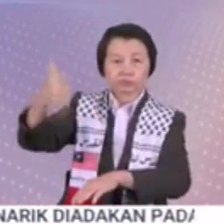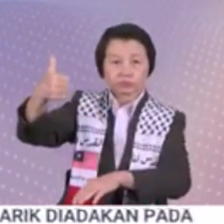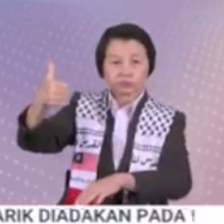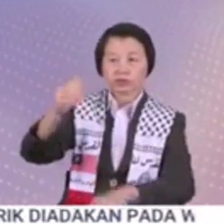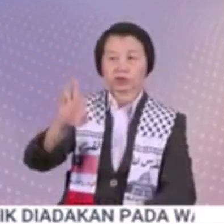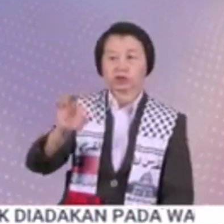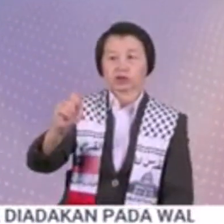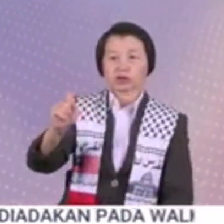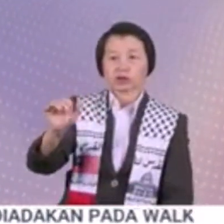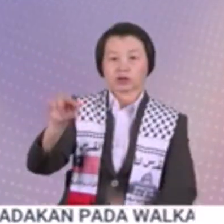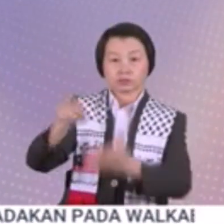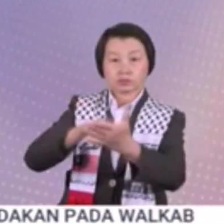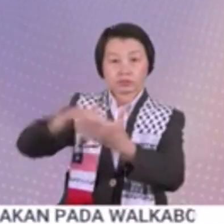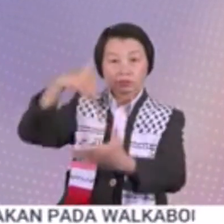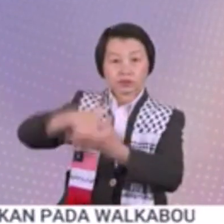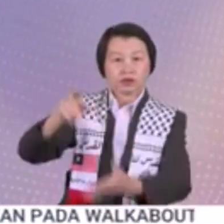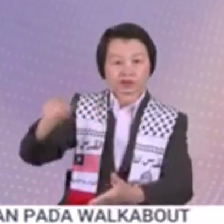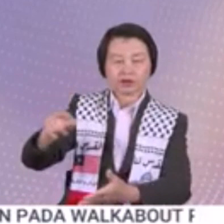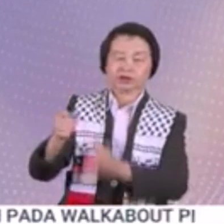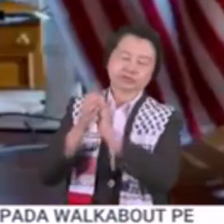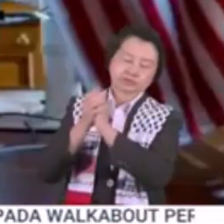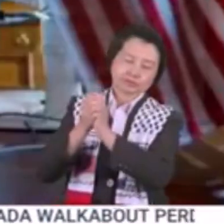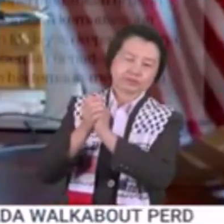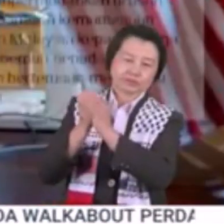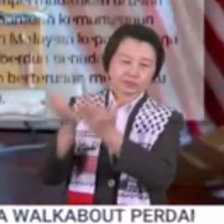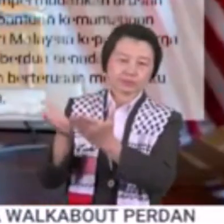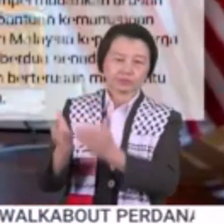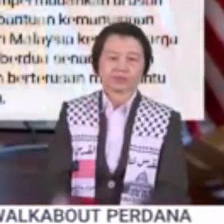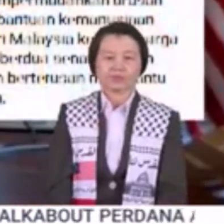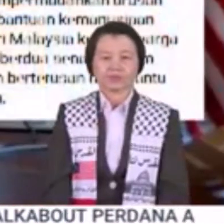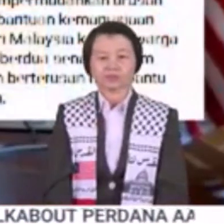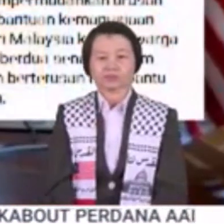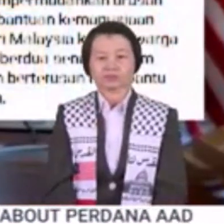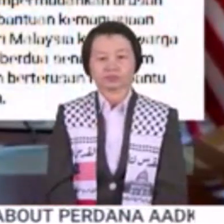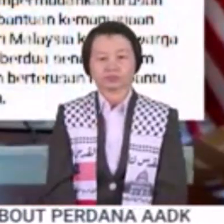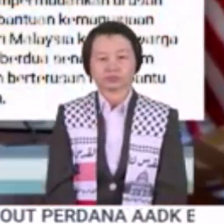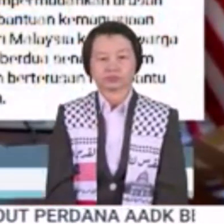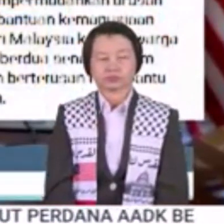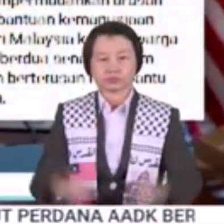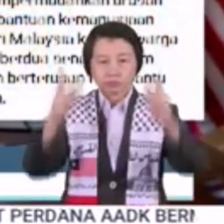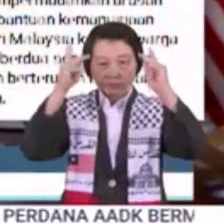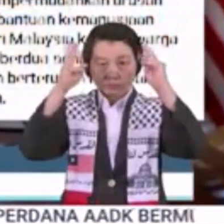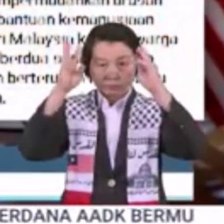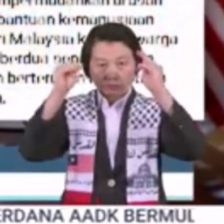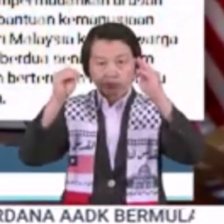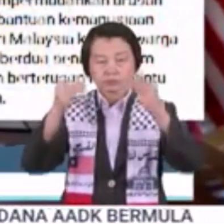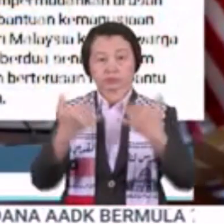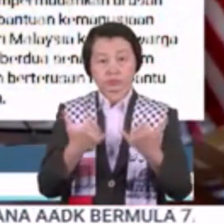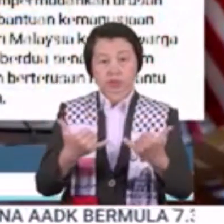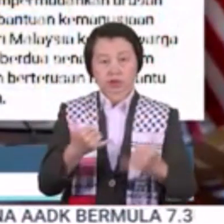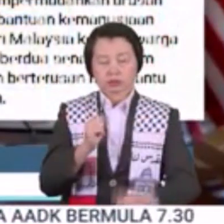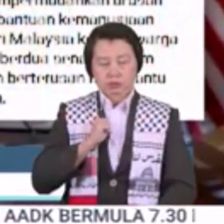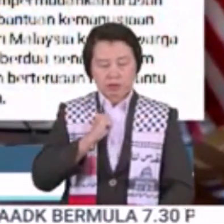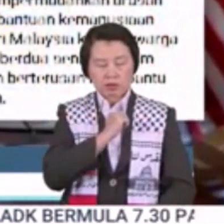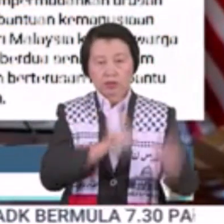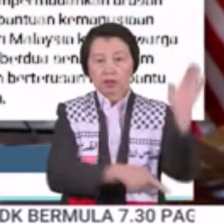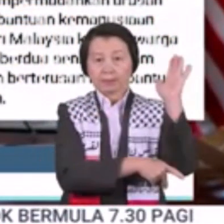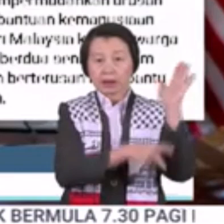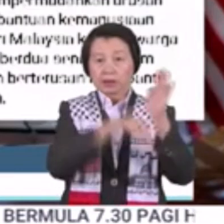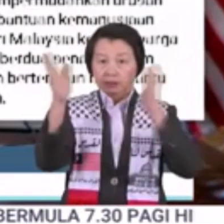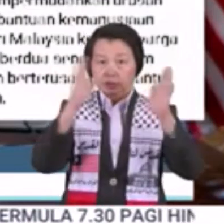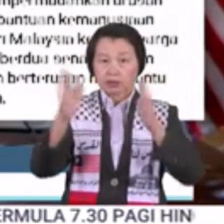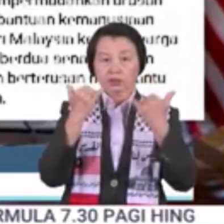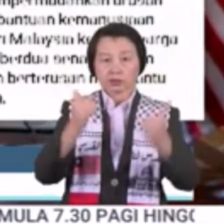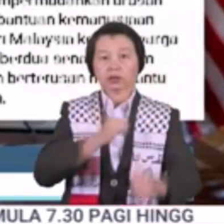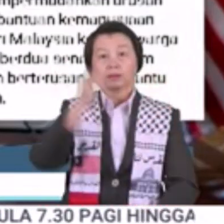Fattah pada pilihan Raya Mesir menurut Perdana Menteri Keti ini beberapa ahli parlimen Malaysia dalam